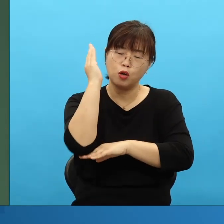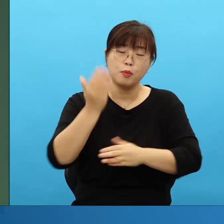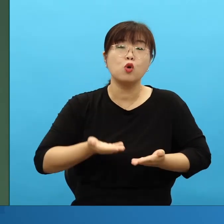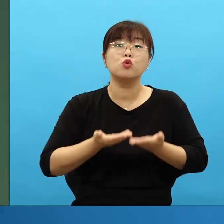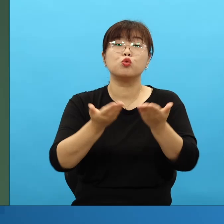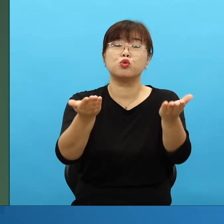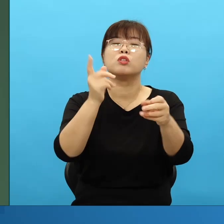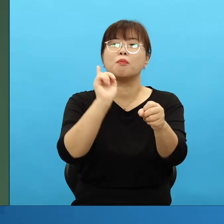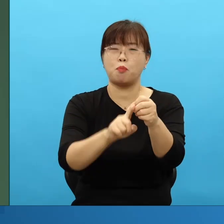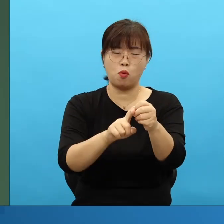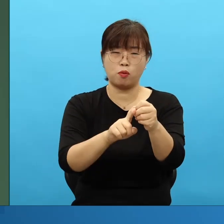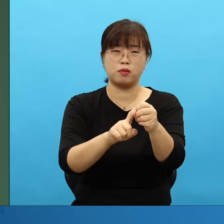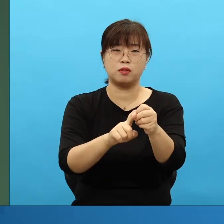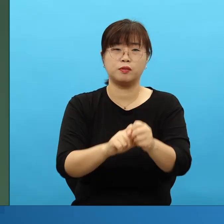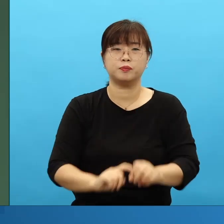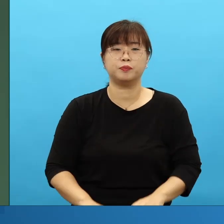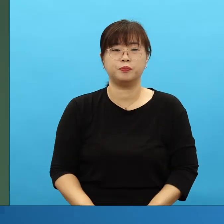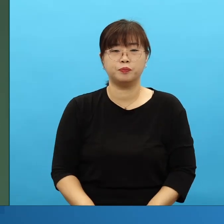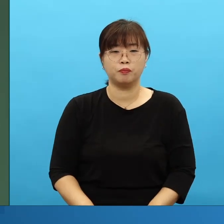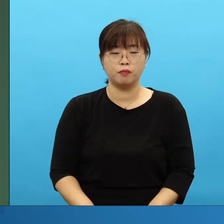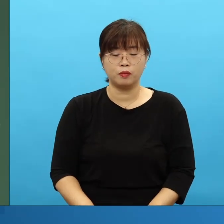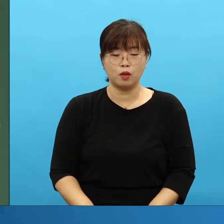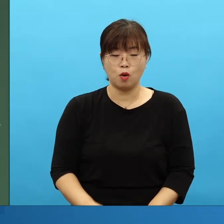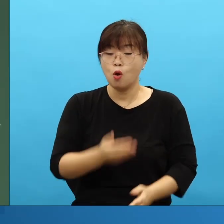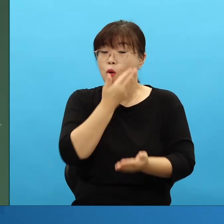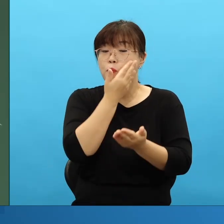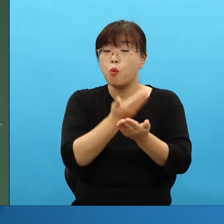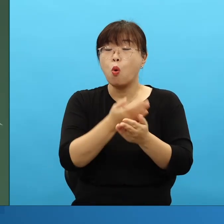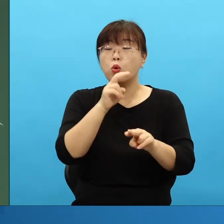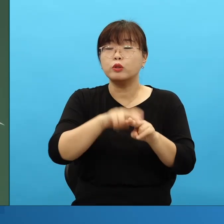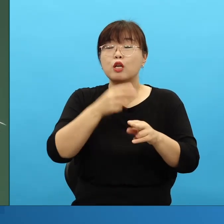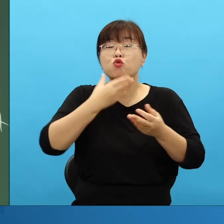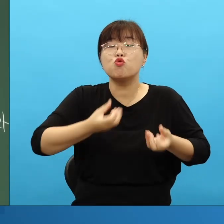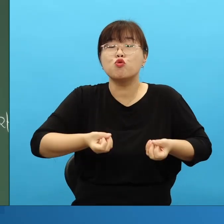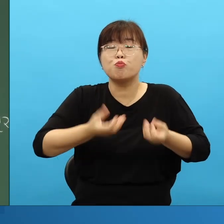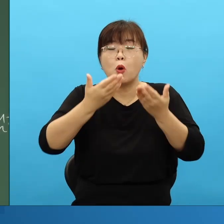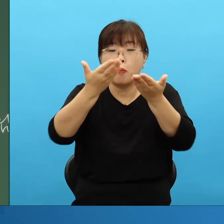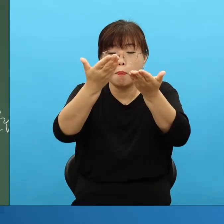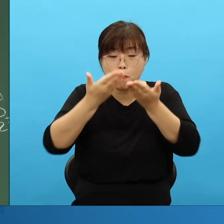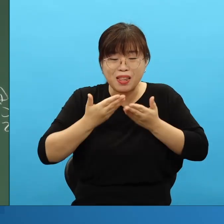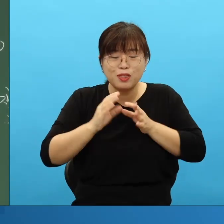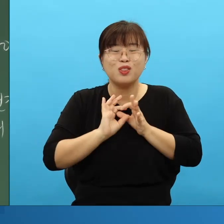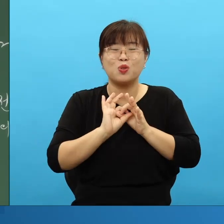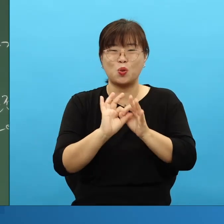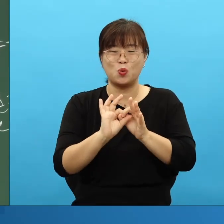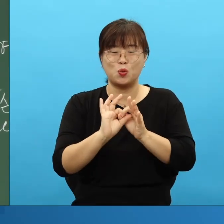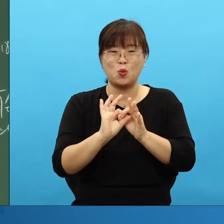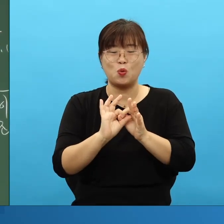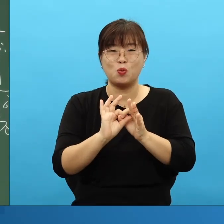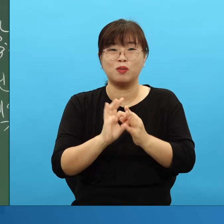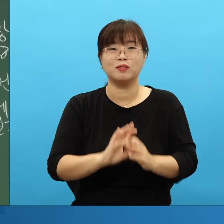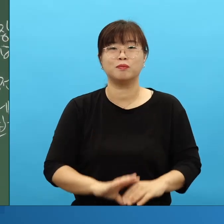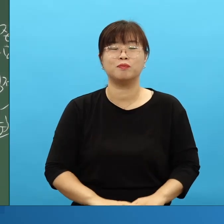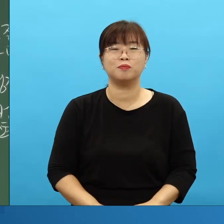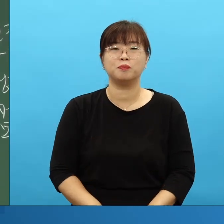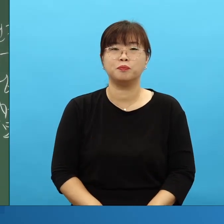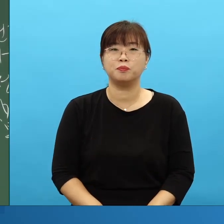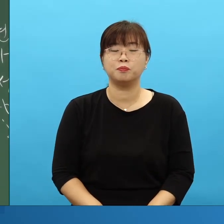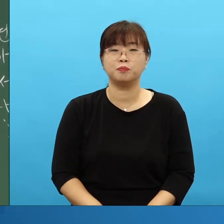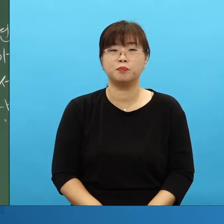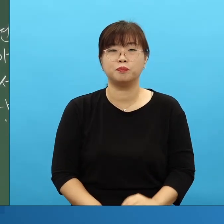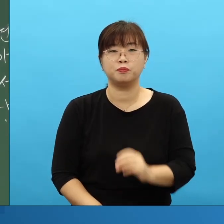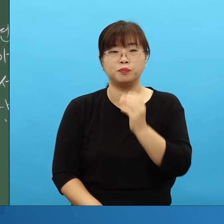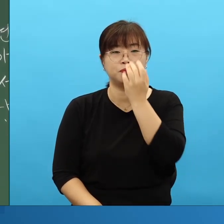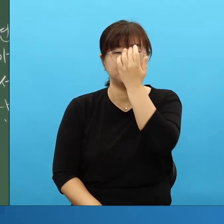면에서는 보좌로 가는 정거장이다 이렇게 말했어요. In some ways you can just see it as a temporary juncture heading towards the ultimate destination of the